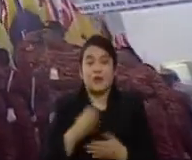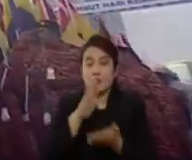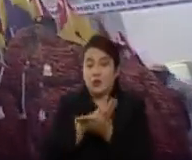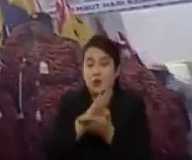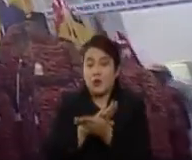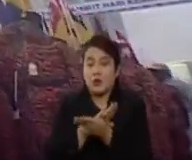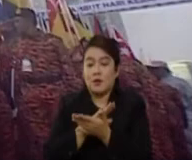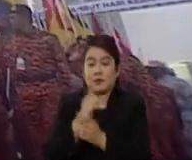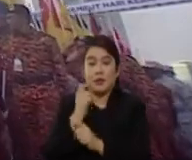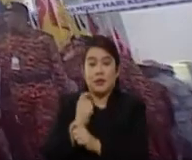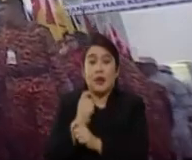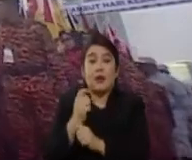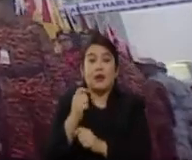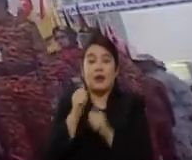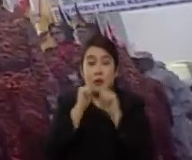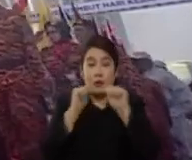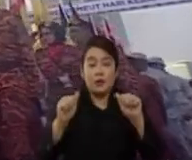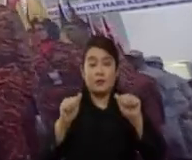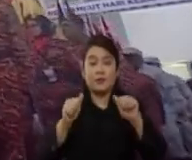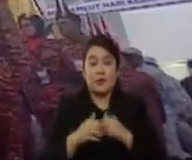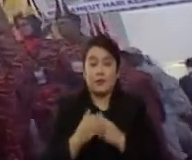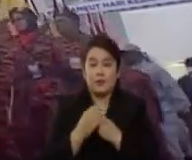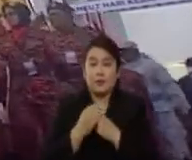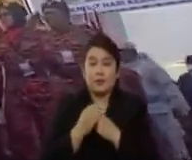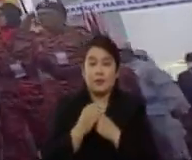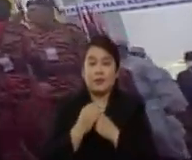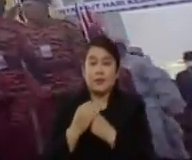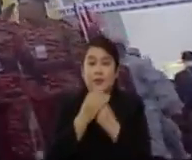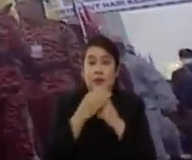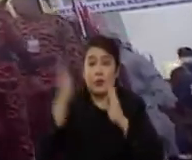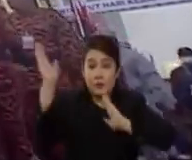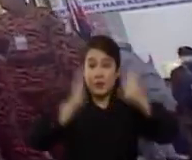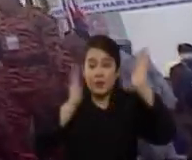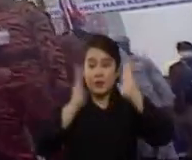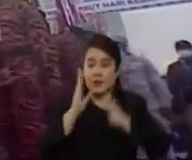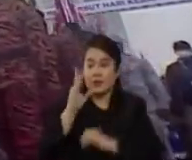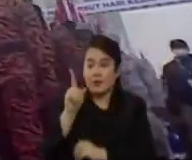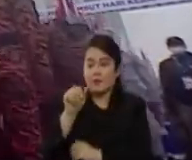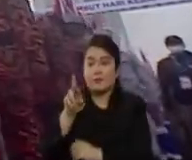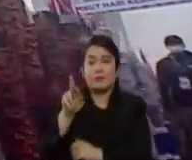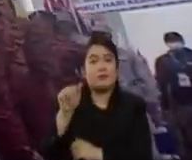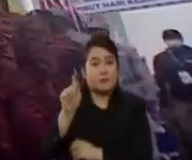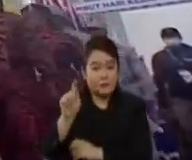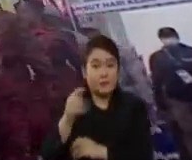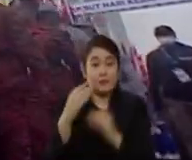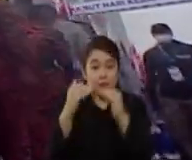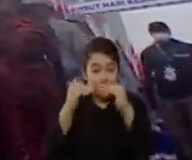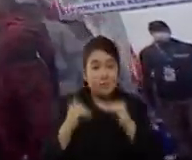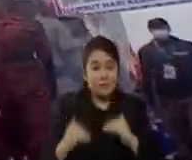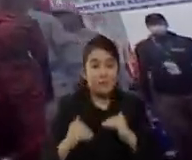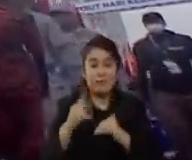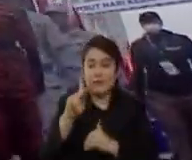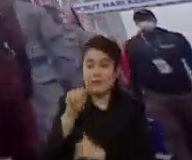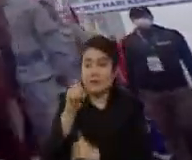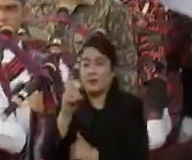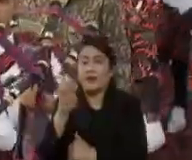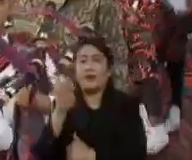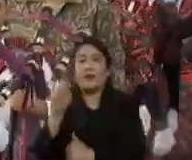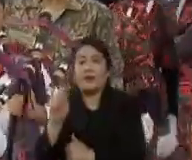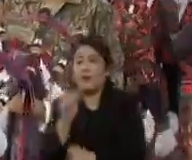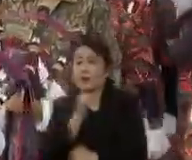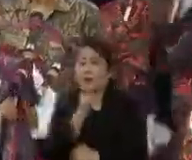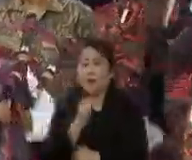Sekolah Pertahanan Awam, kadet bersatu Malaysia Darat. Diikuti pasukan kadet AGC